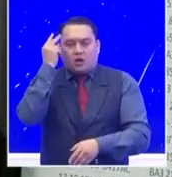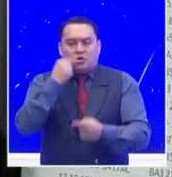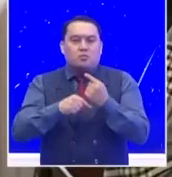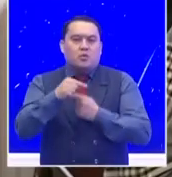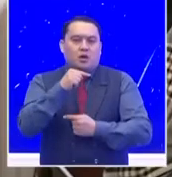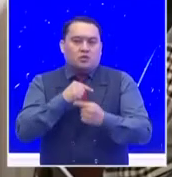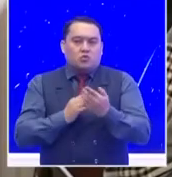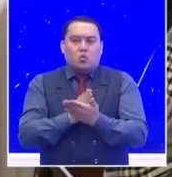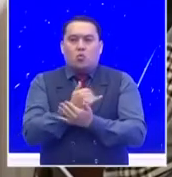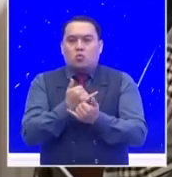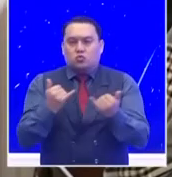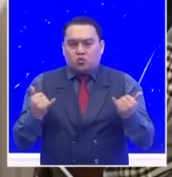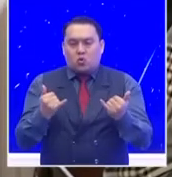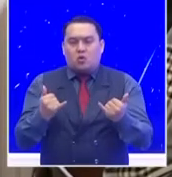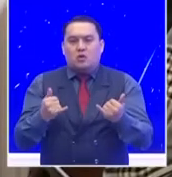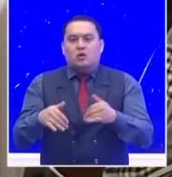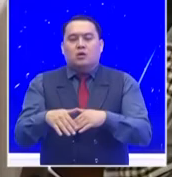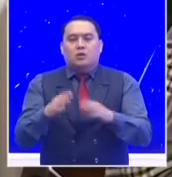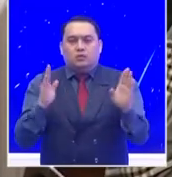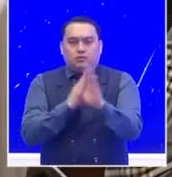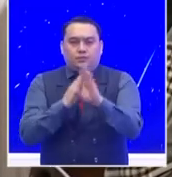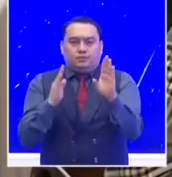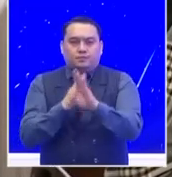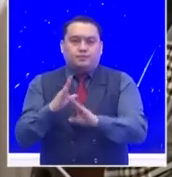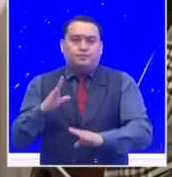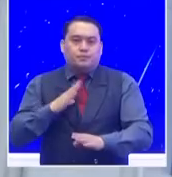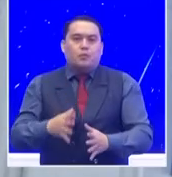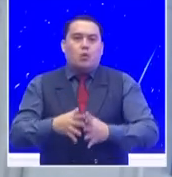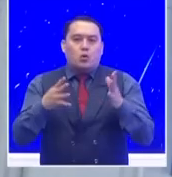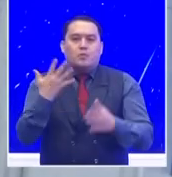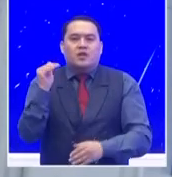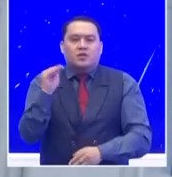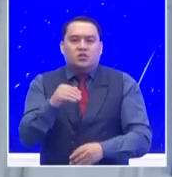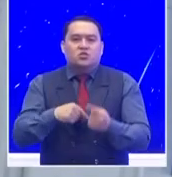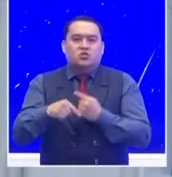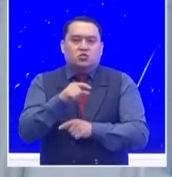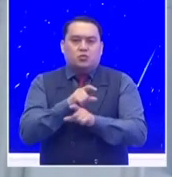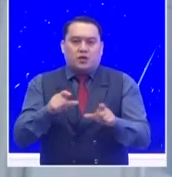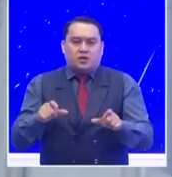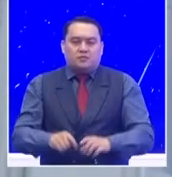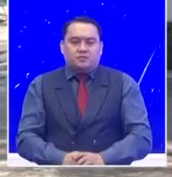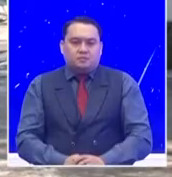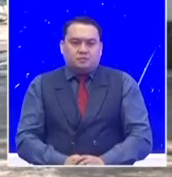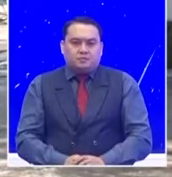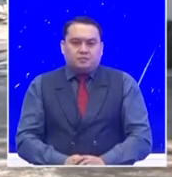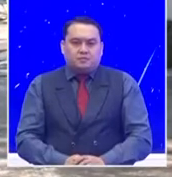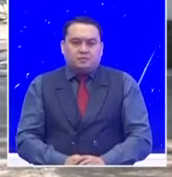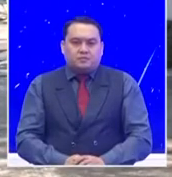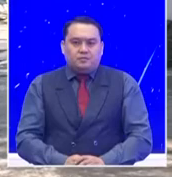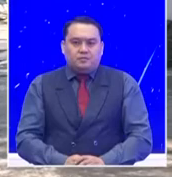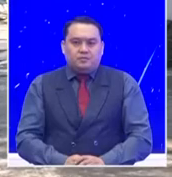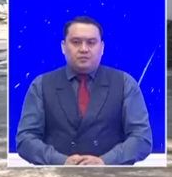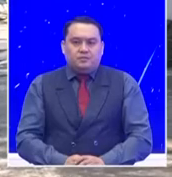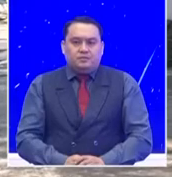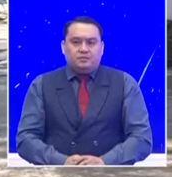предпринимателей, оказывающих воздействие на окружающую среду, составляет более 5000 субъектов. Айнур Мерханова, Габит Кабдрахман, Жаик